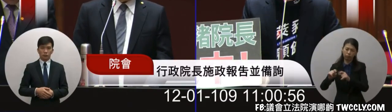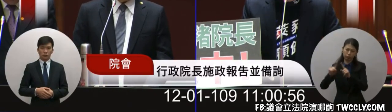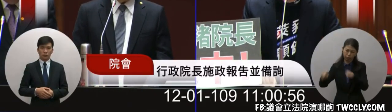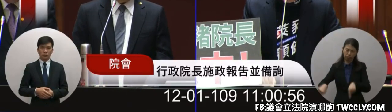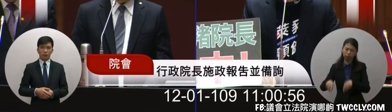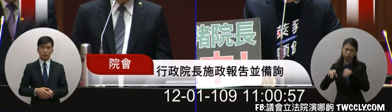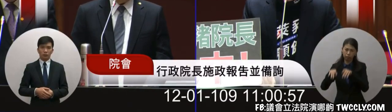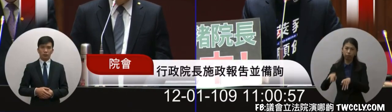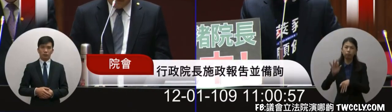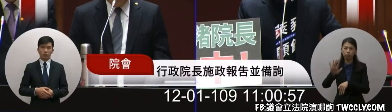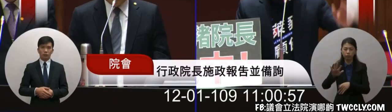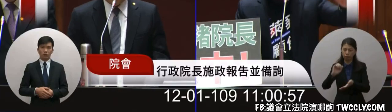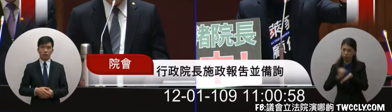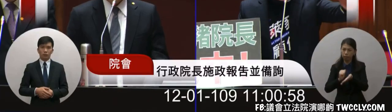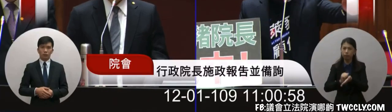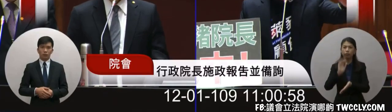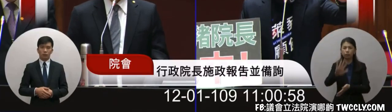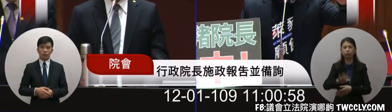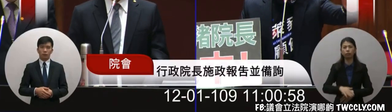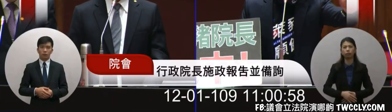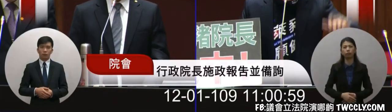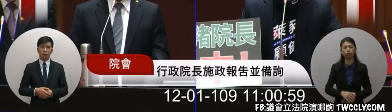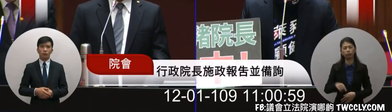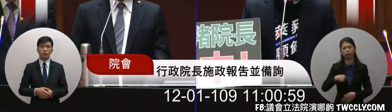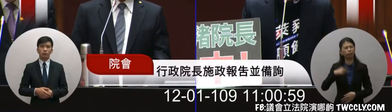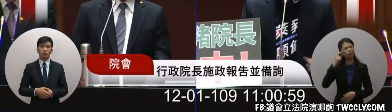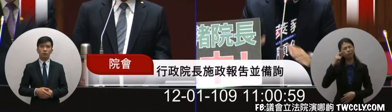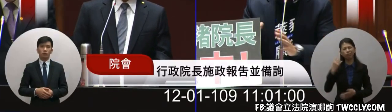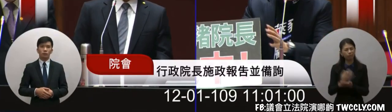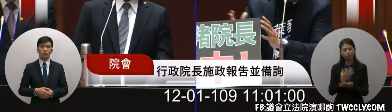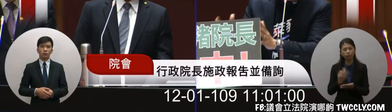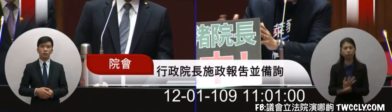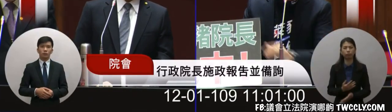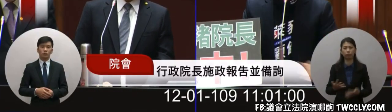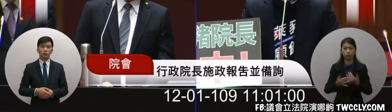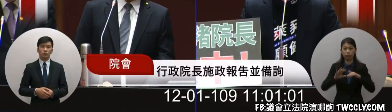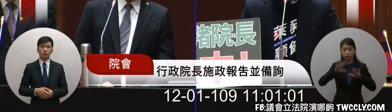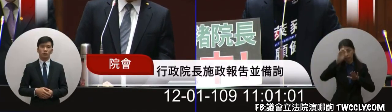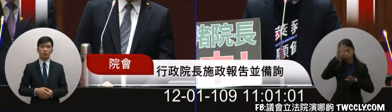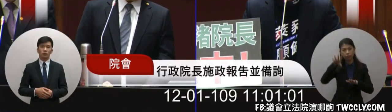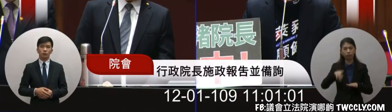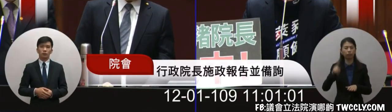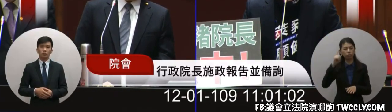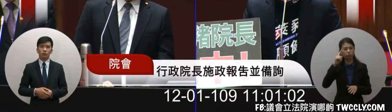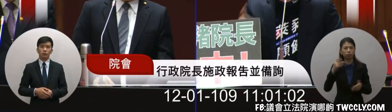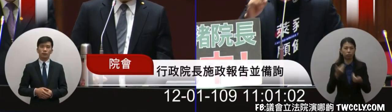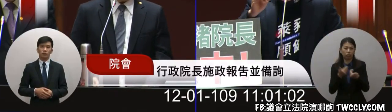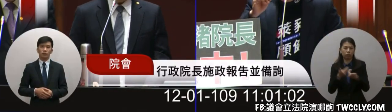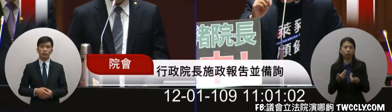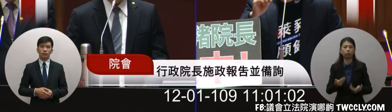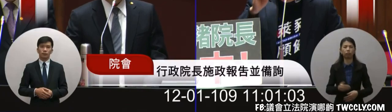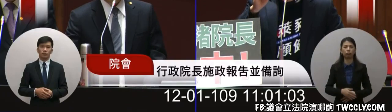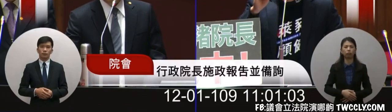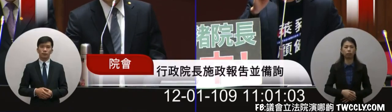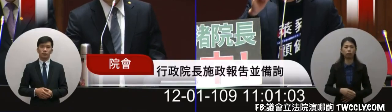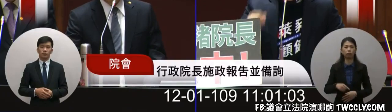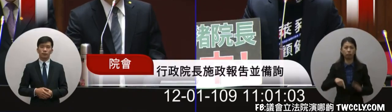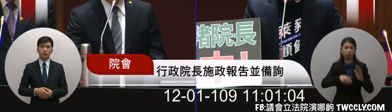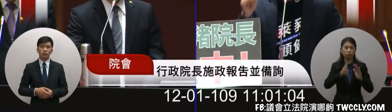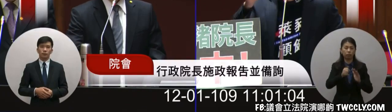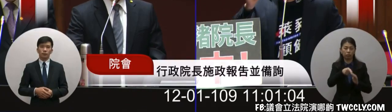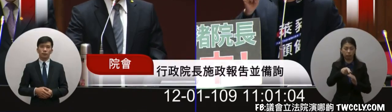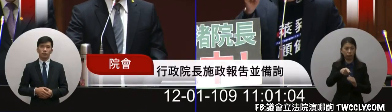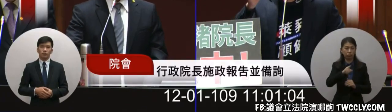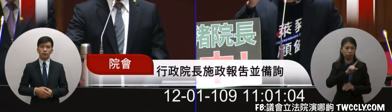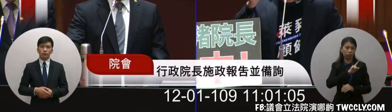说契约不够嘛，而在场的民进党的委员也到最后举手否决嘛。但我们现在院长是一个高